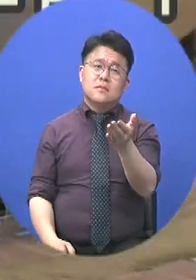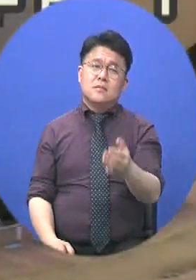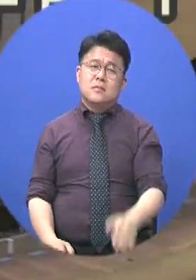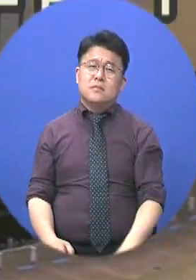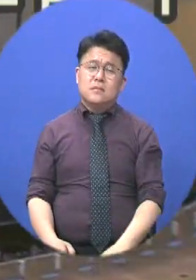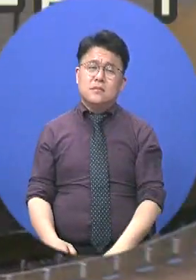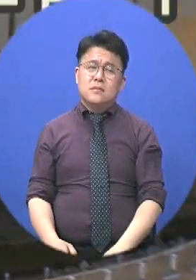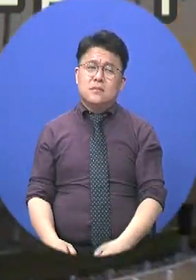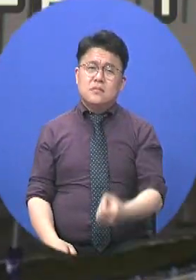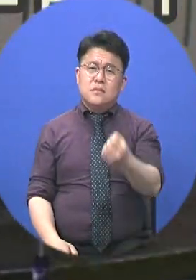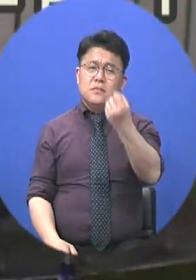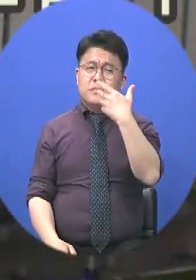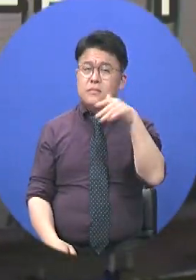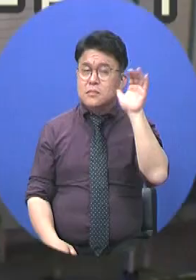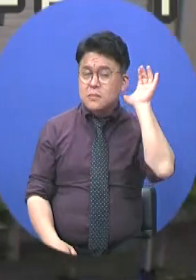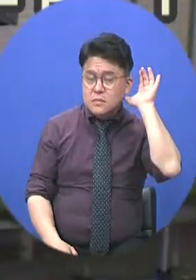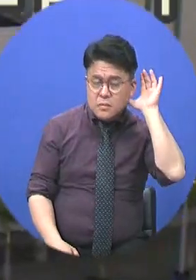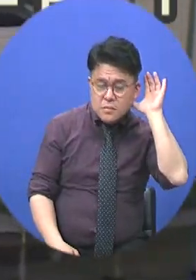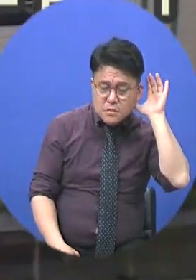어머님의